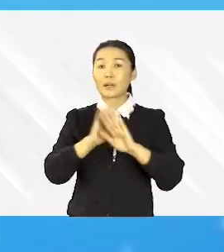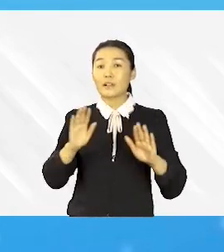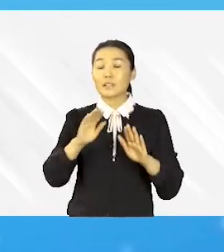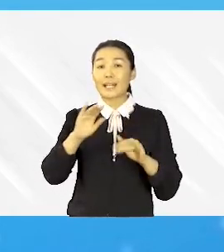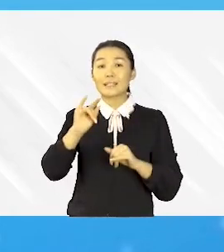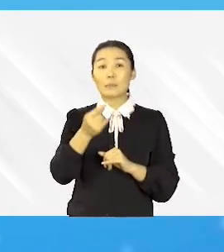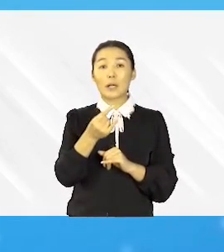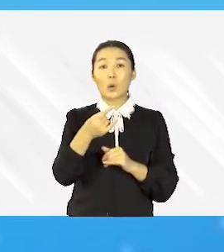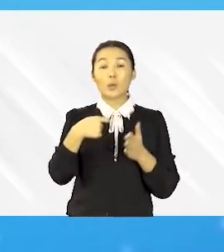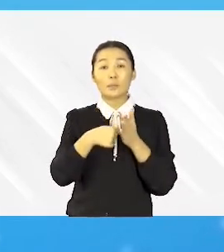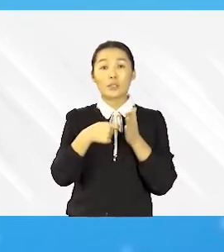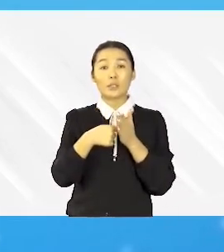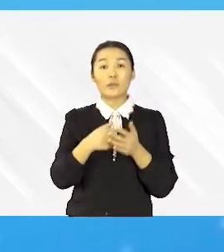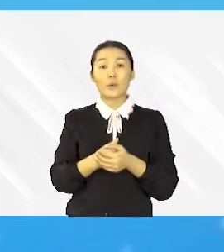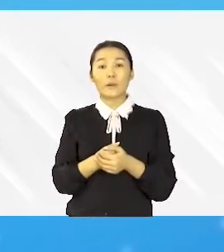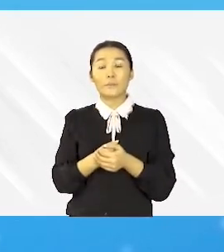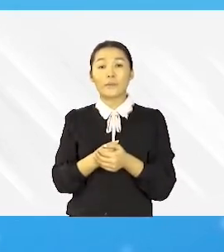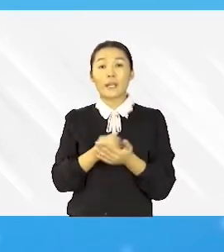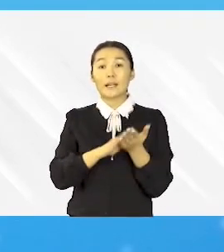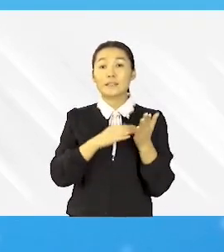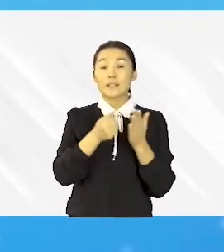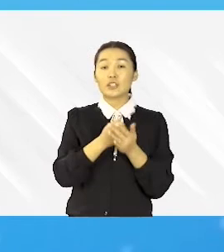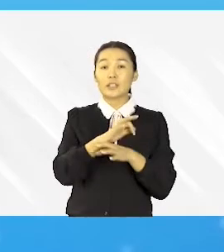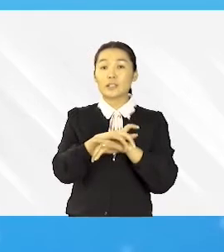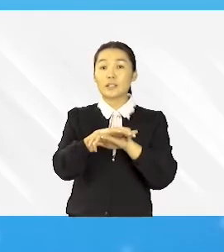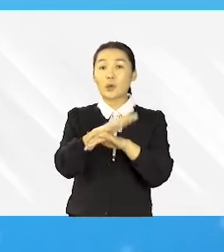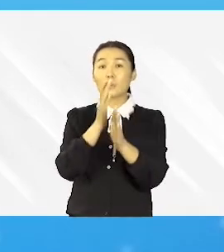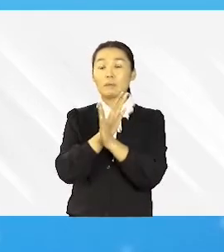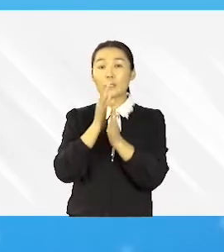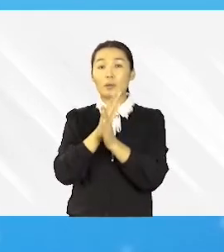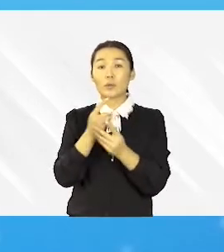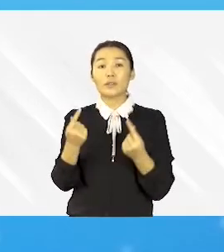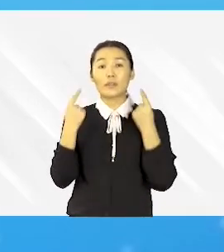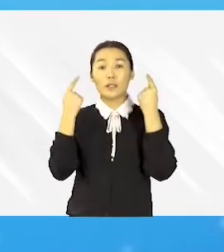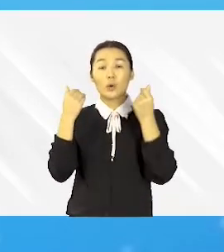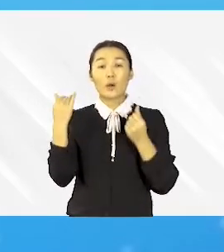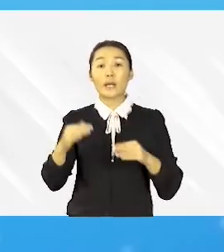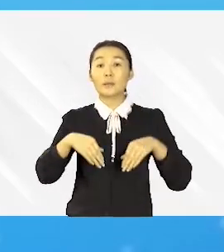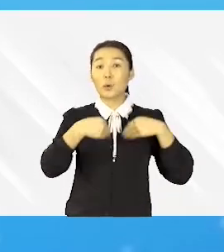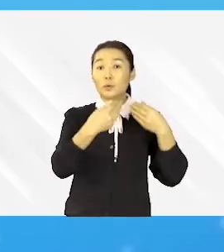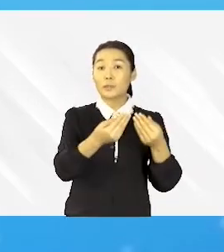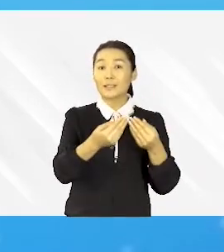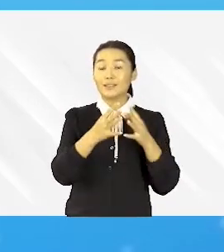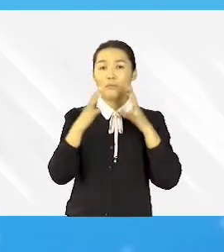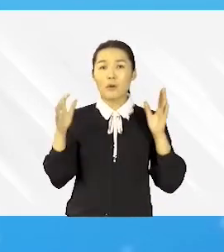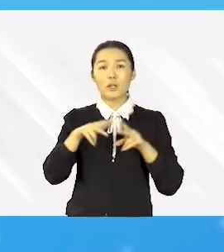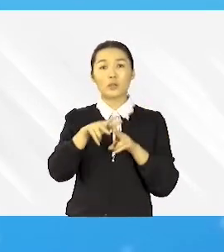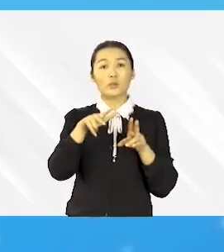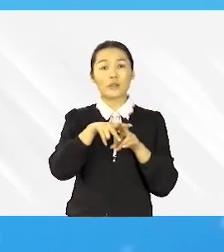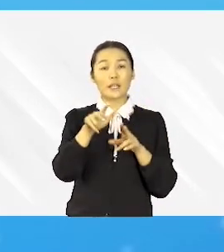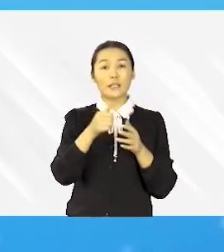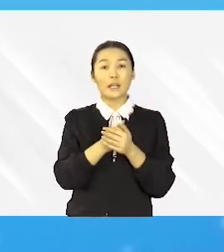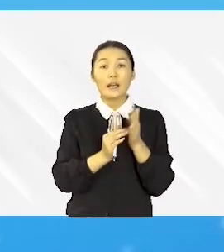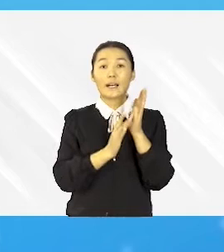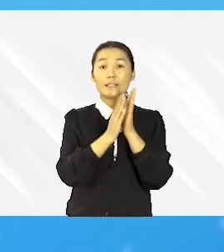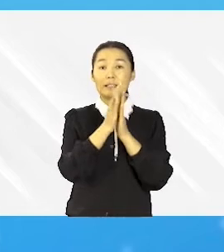субстрата. Значение насекомых в природе велико. Они могут приносить огромный вред растительности и сильно